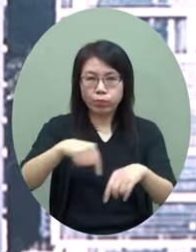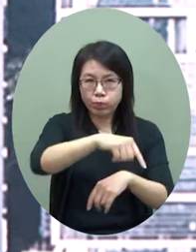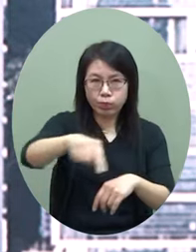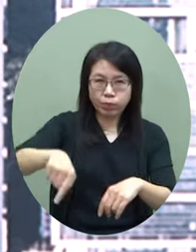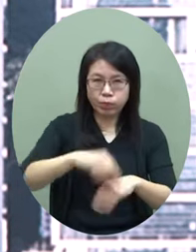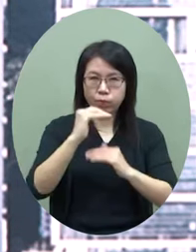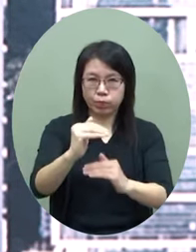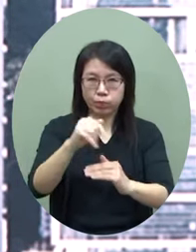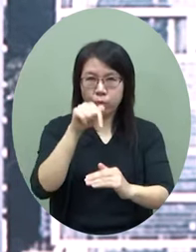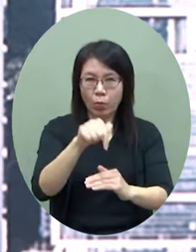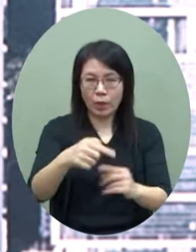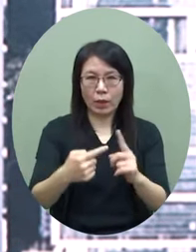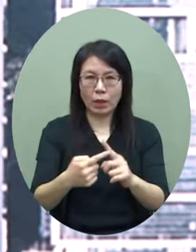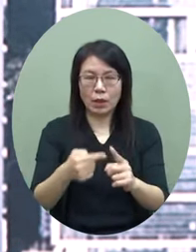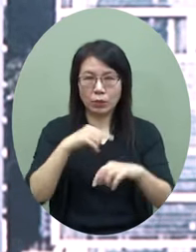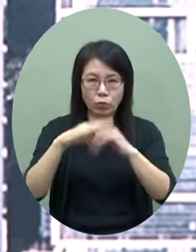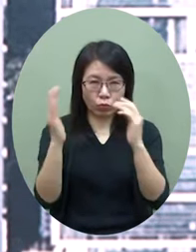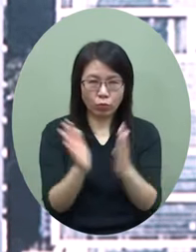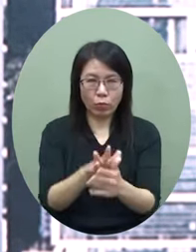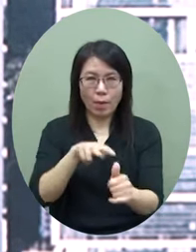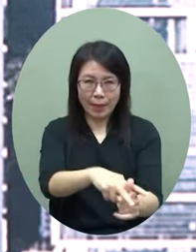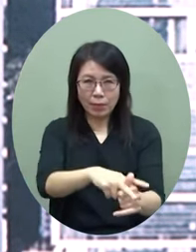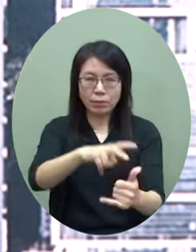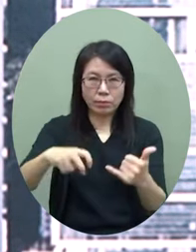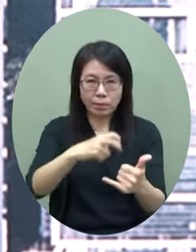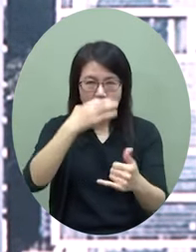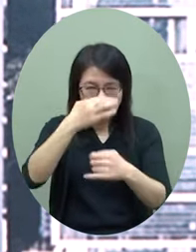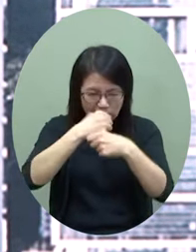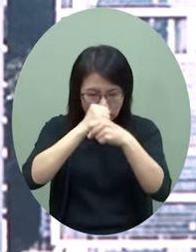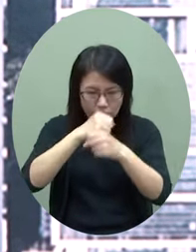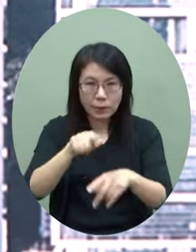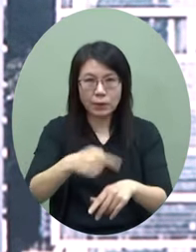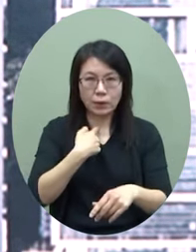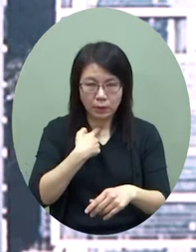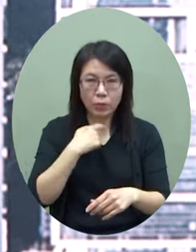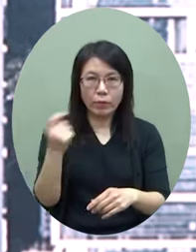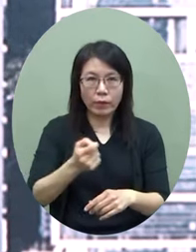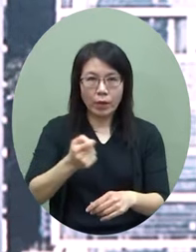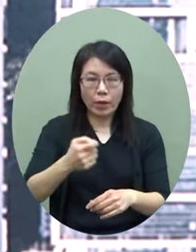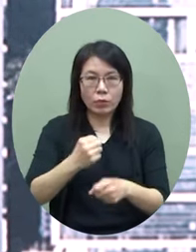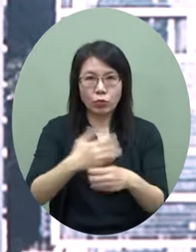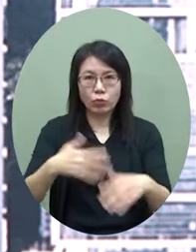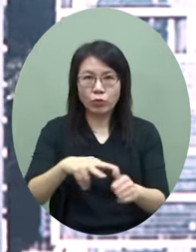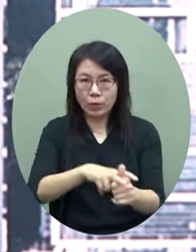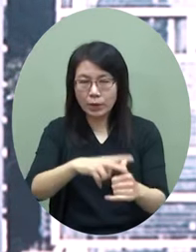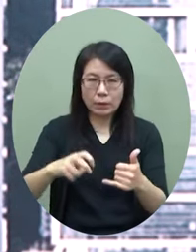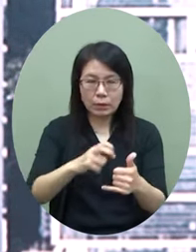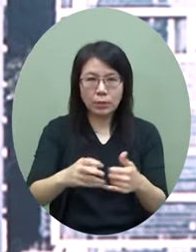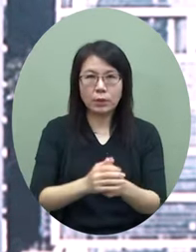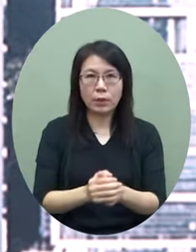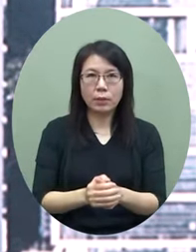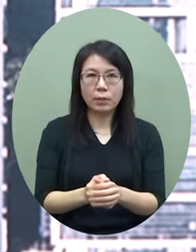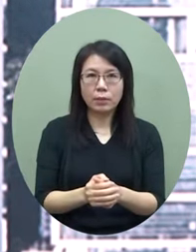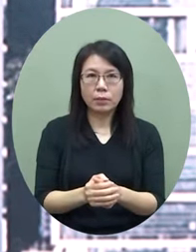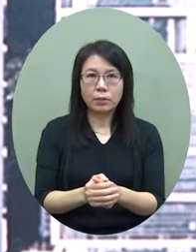裏面的人士要接受強制檢測為了能夠有效盡快完成這個強制檢測亦